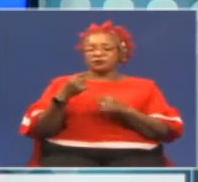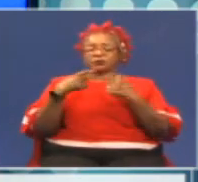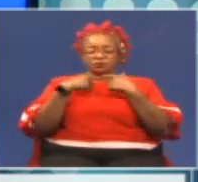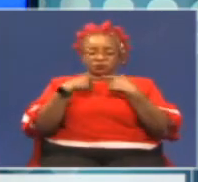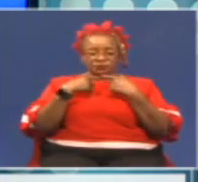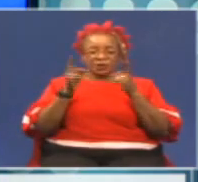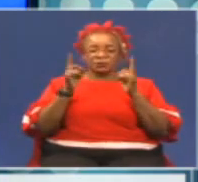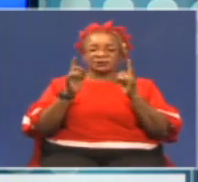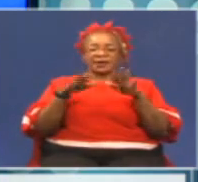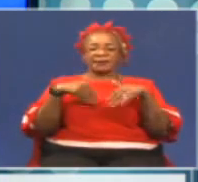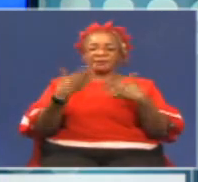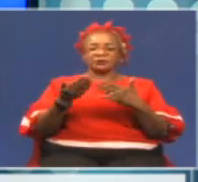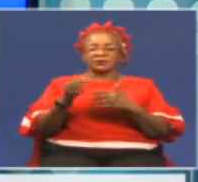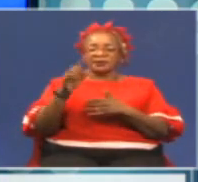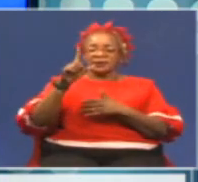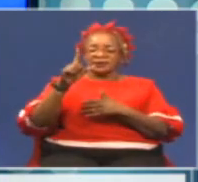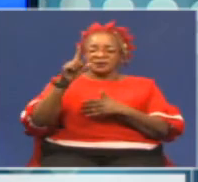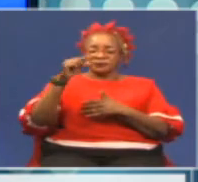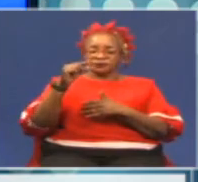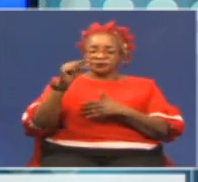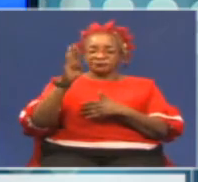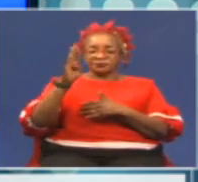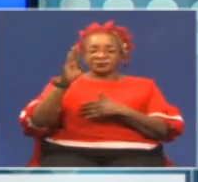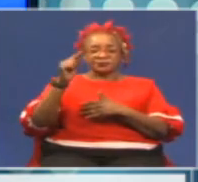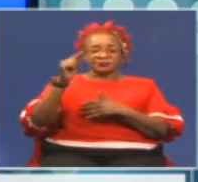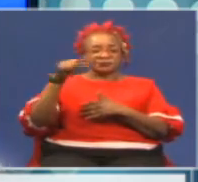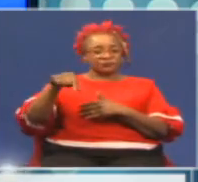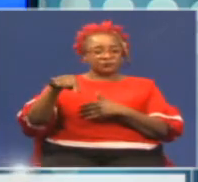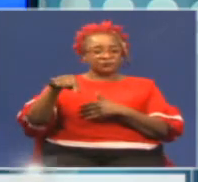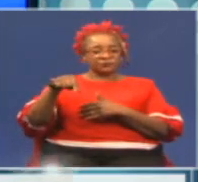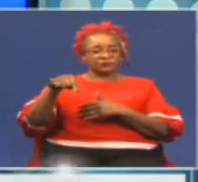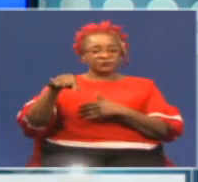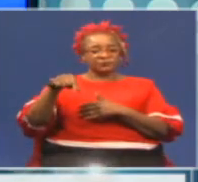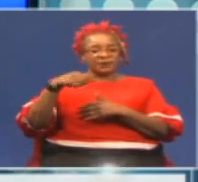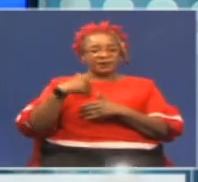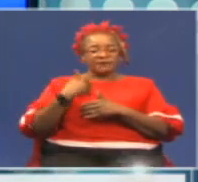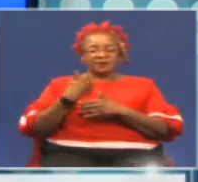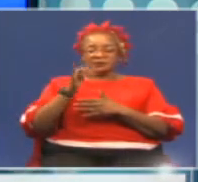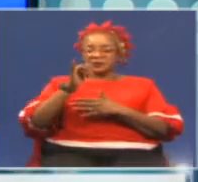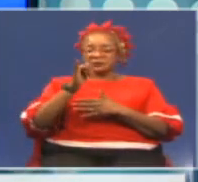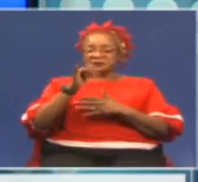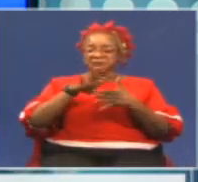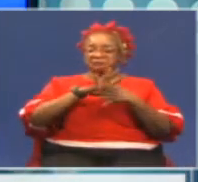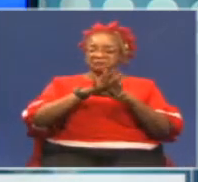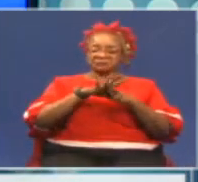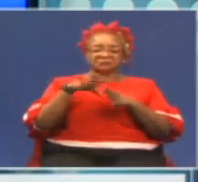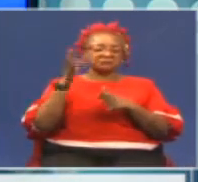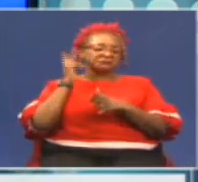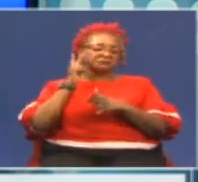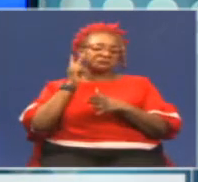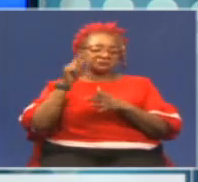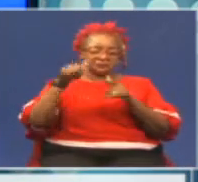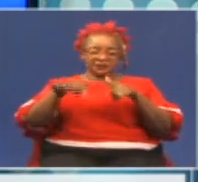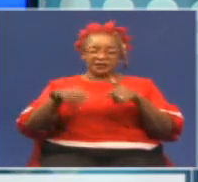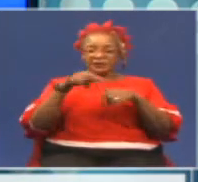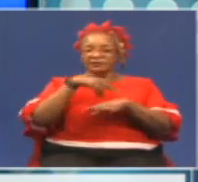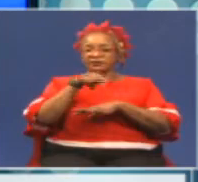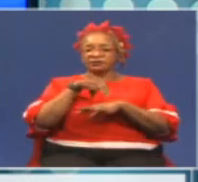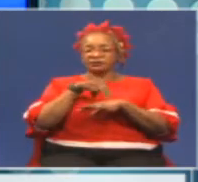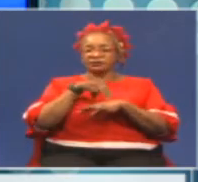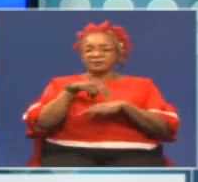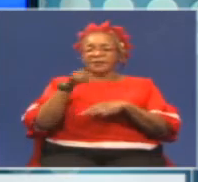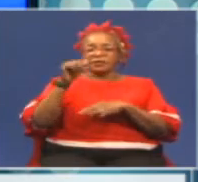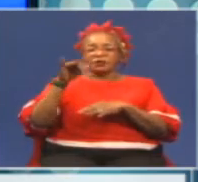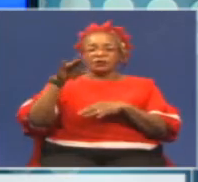mjadala unaoendelea kuhusiana na shughuli ya jamii za wapenzi na mahusiano ya jinsia moja hapa nchini. Askofu Mkuu